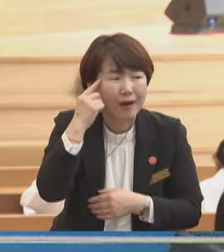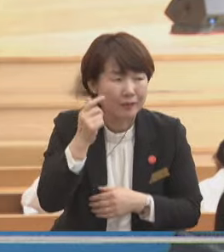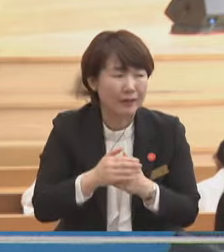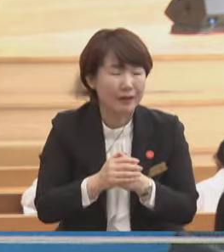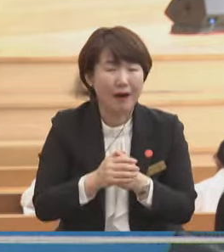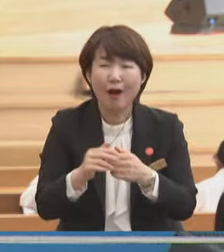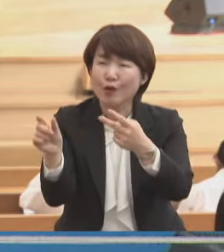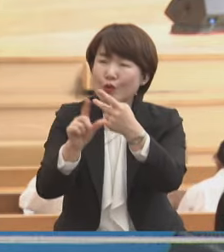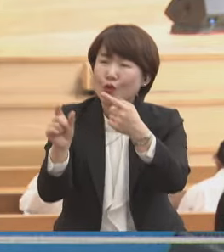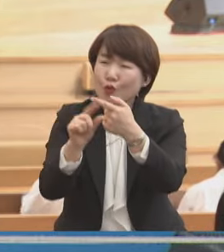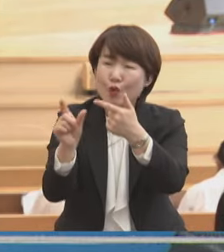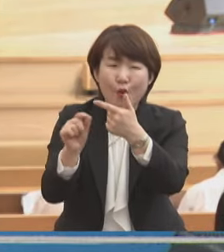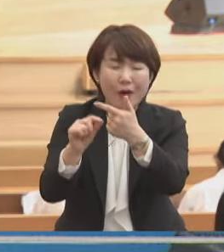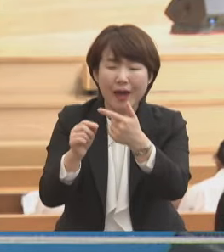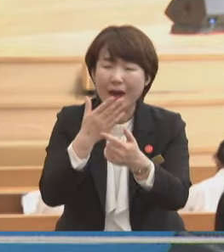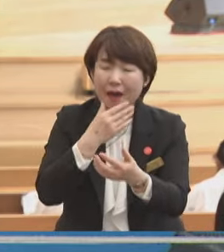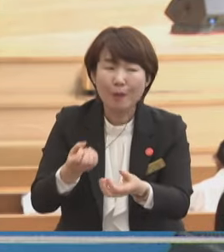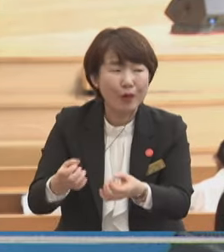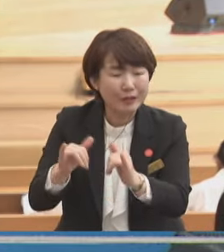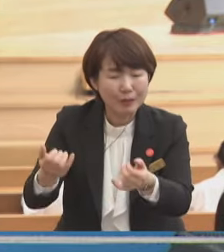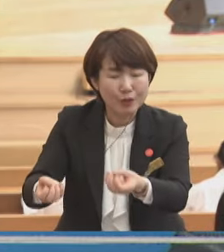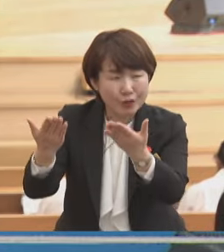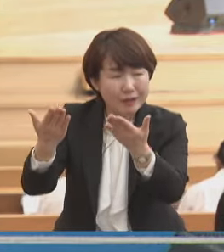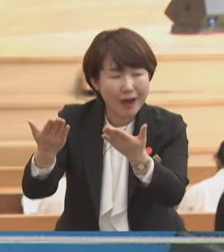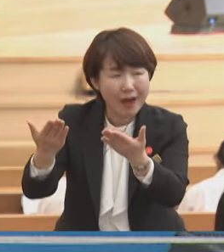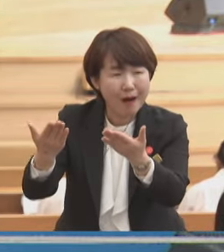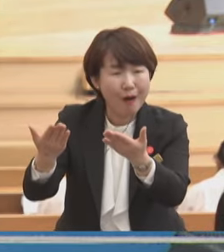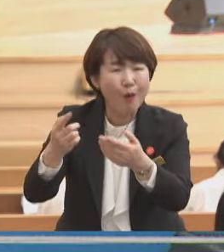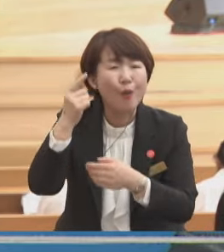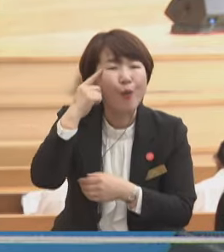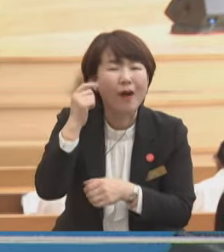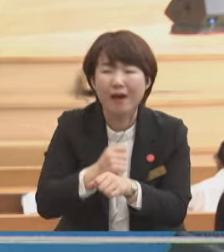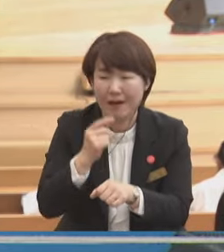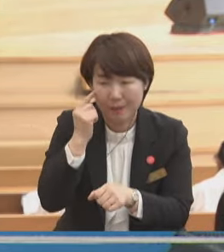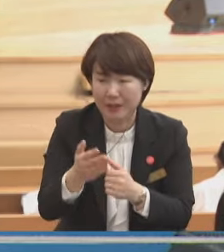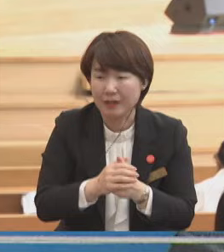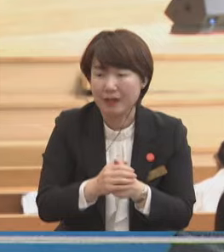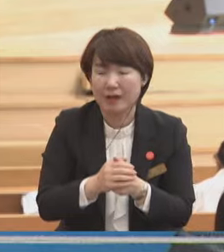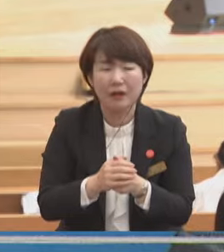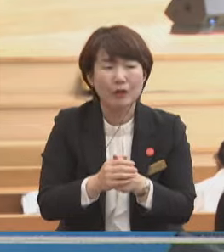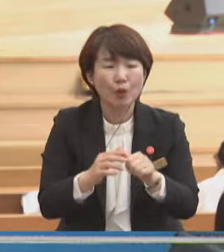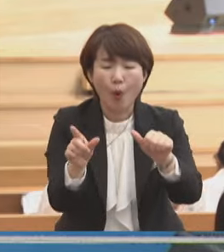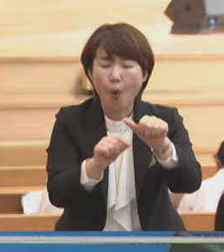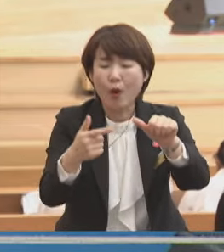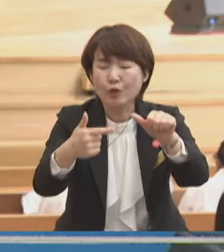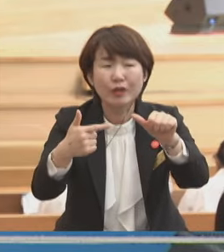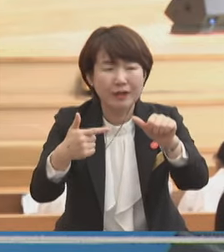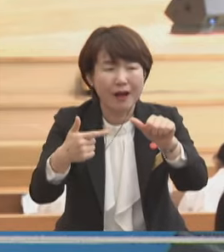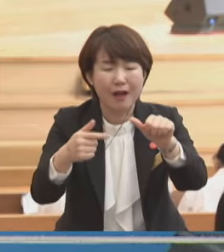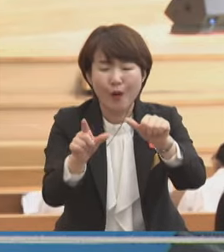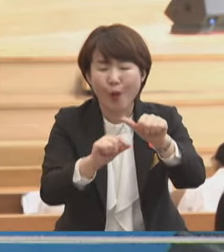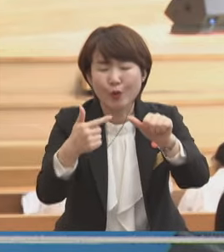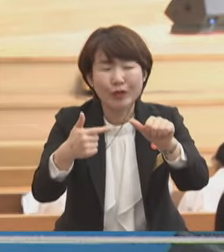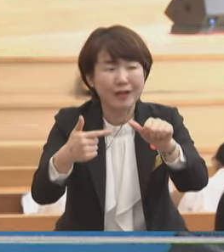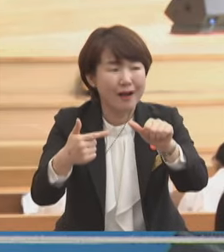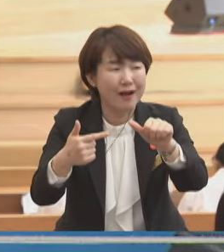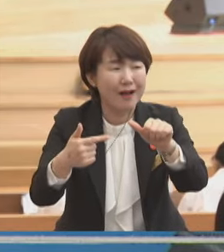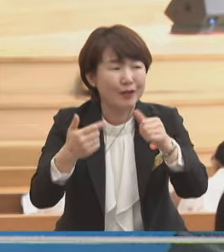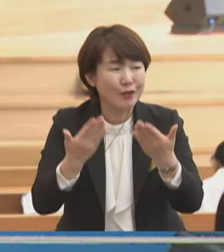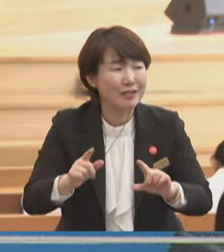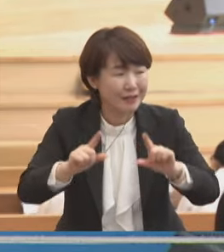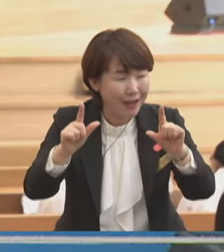달에 행복한 사람들의 축제 다음 세대 행을 하는 것입니다 그리고 5월 6일 날 그 어린이날 다음날 어린날